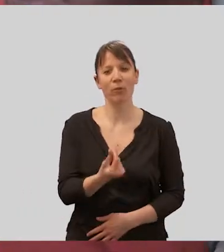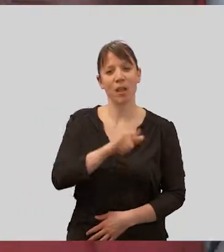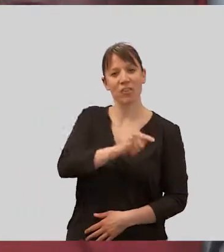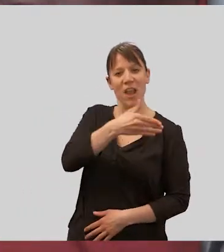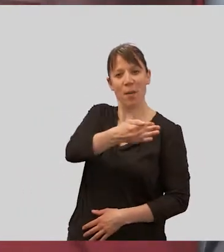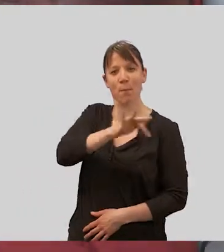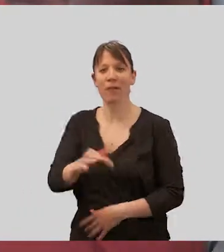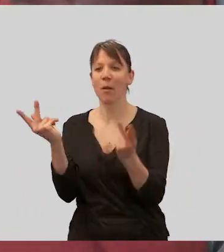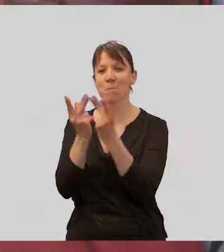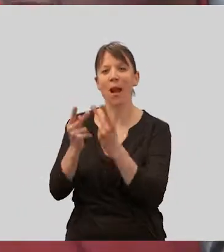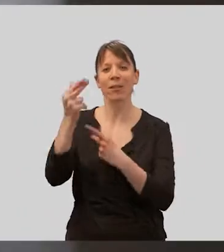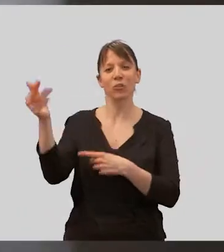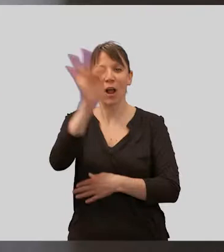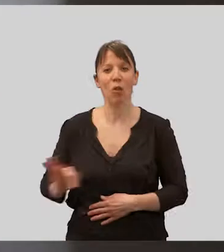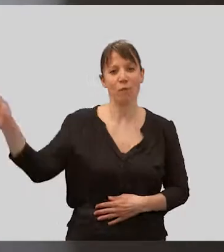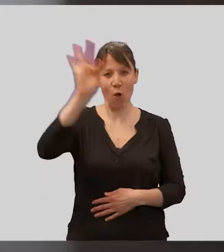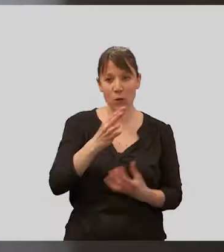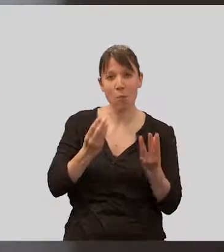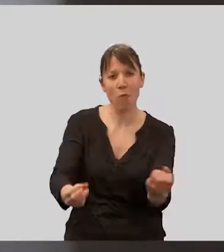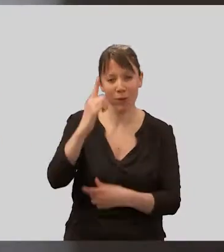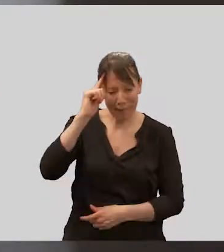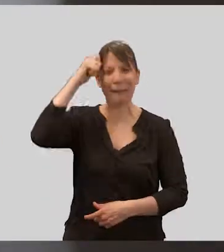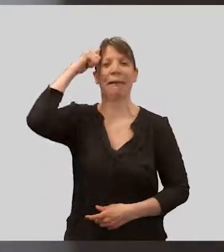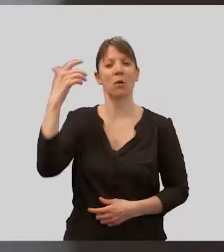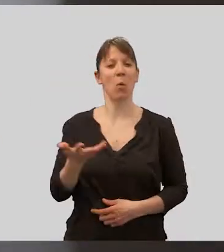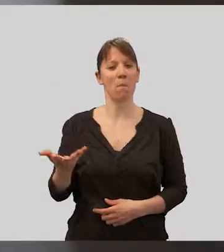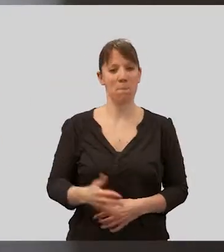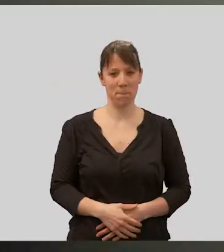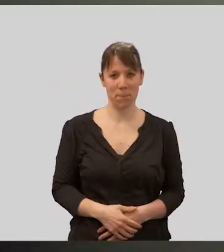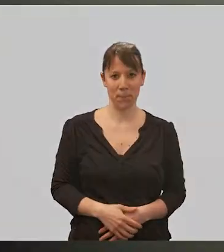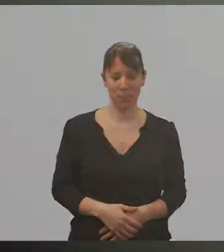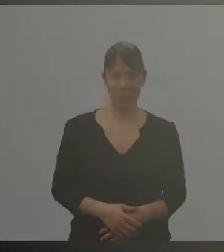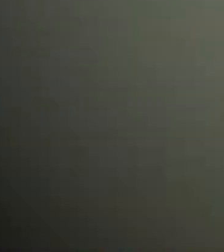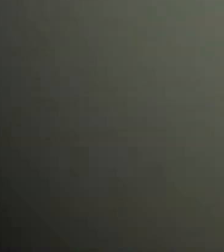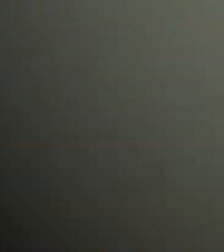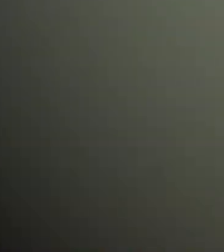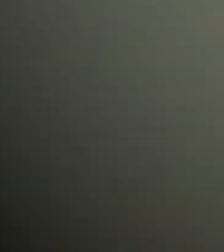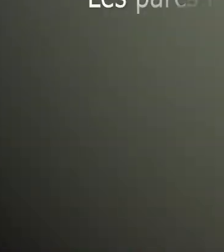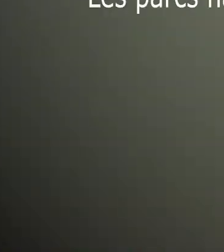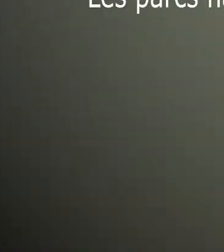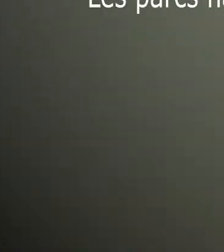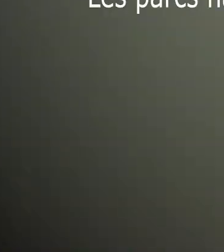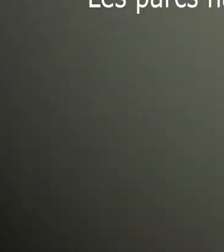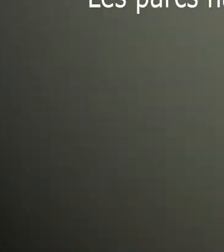Le partenariat entre GMF et les parcs nationaux français a permis de lancer une dynamique.